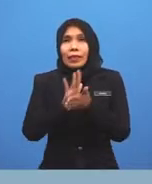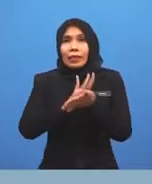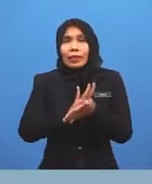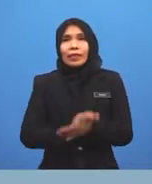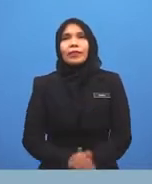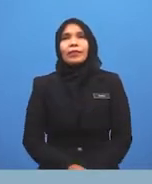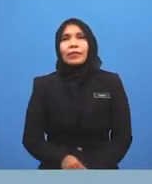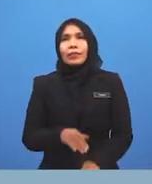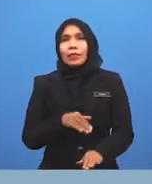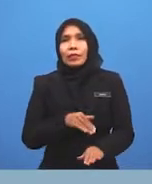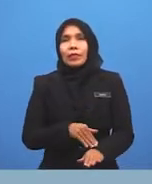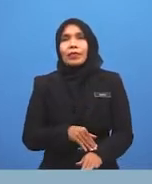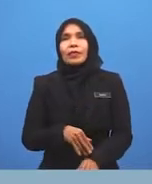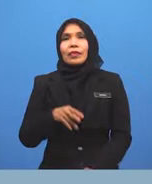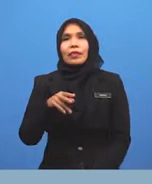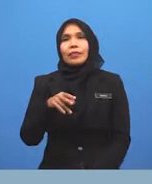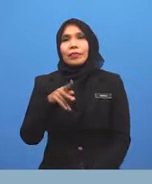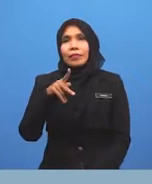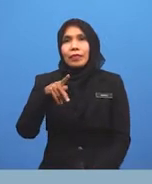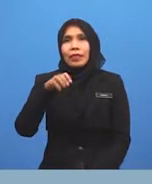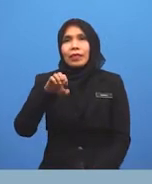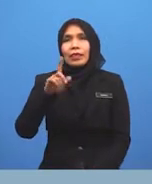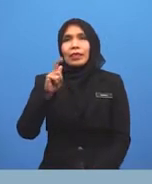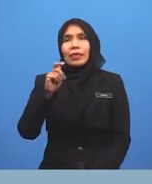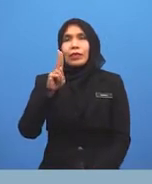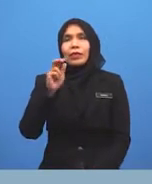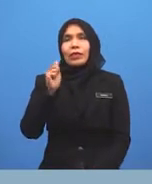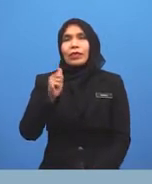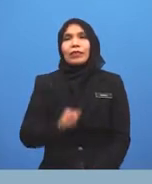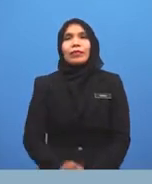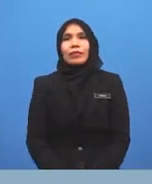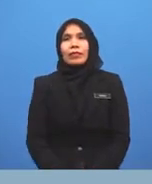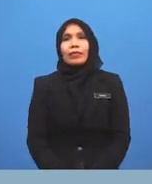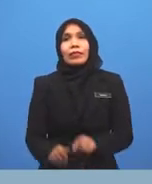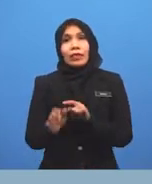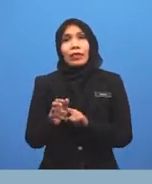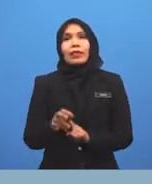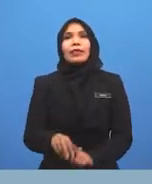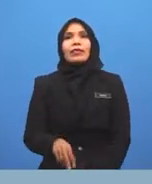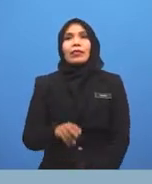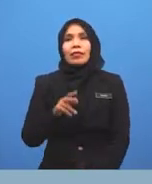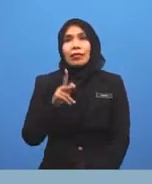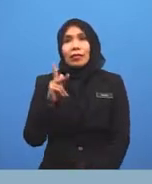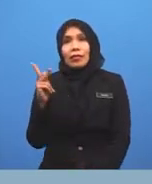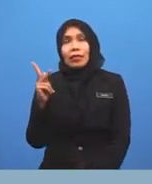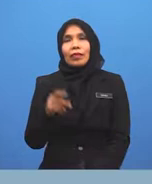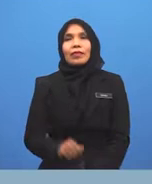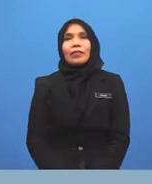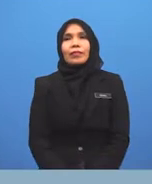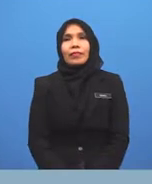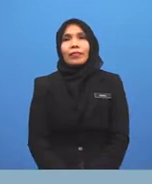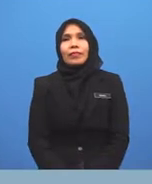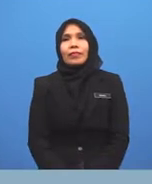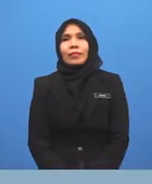Jadi, pada petua tangan kanan Fleming, apabila bahagian AB bergerak ke bawah, arah